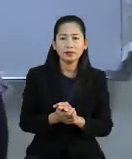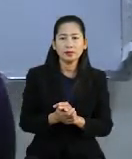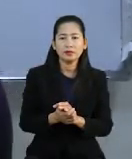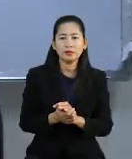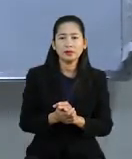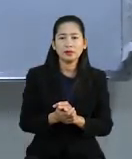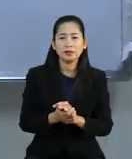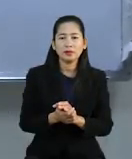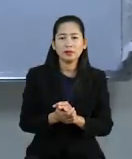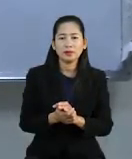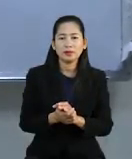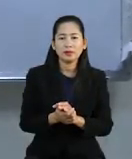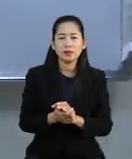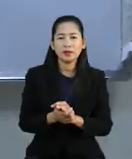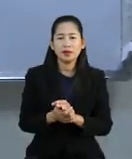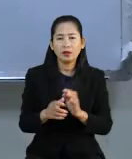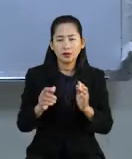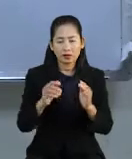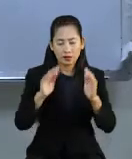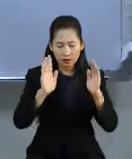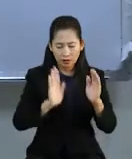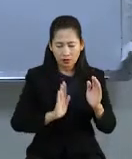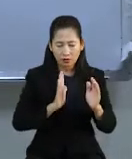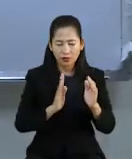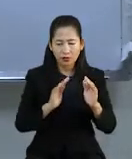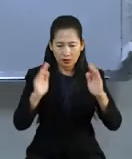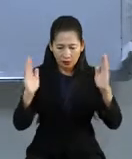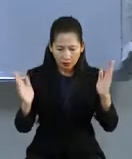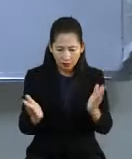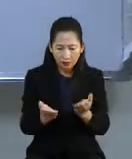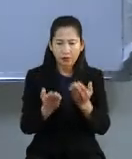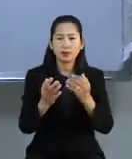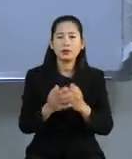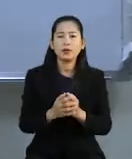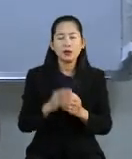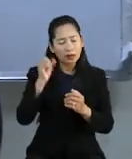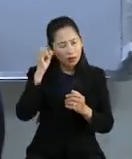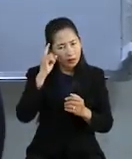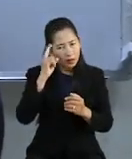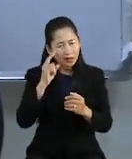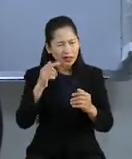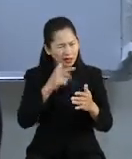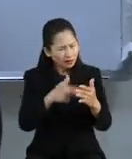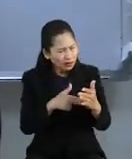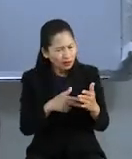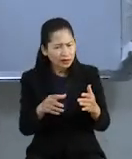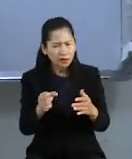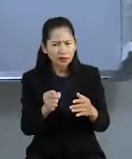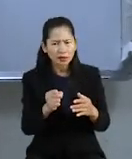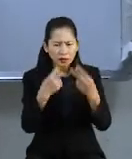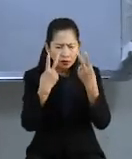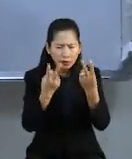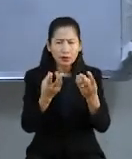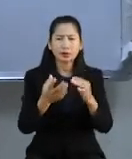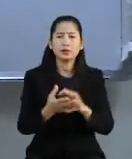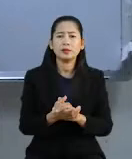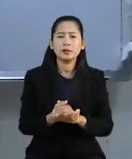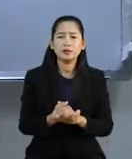chứ này khu ấy đặt tình này ba nó con cứ xâm lưu xà cung con đăng mấy ban trên này khu tự tiên cho nhận đăng ai con mơ